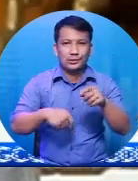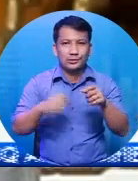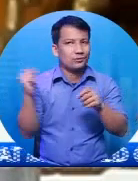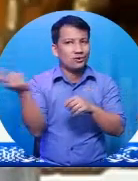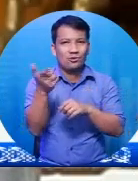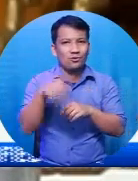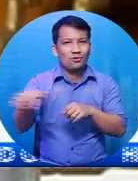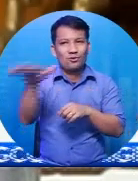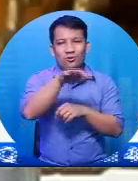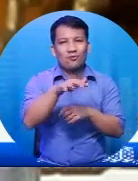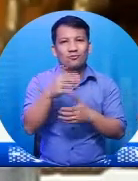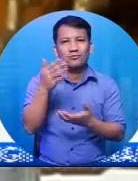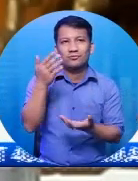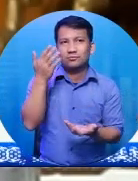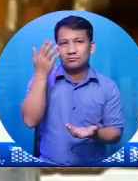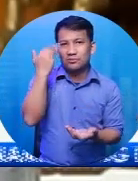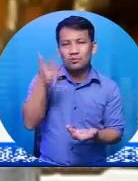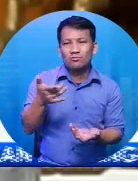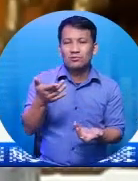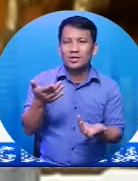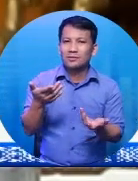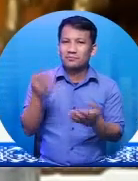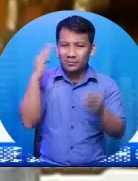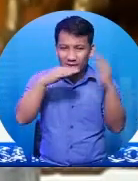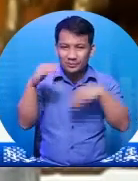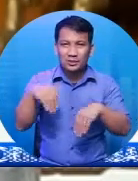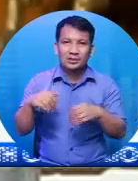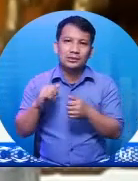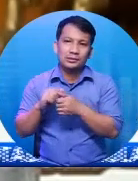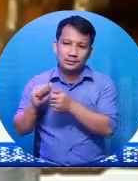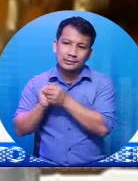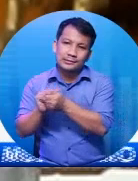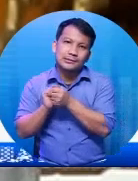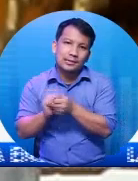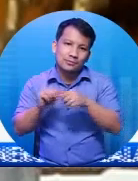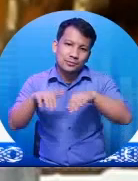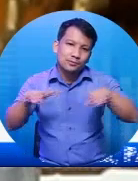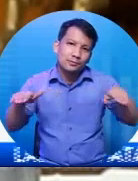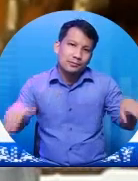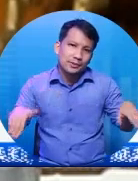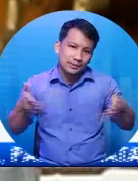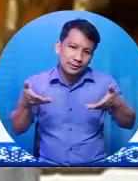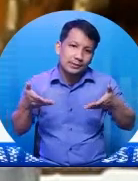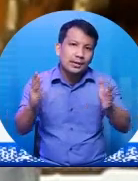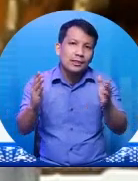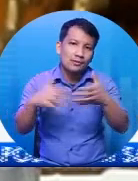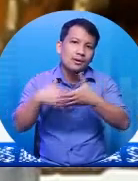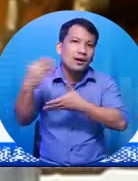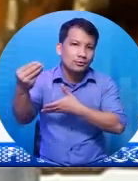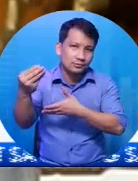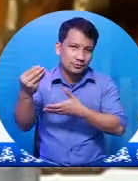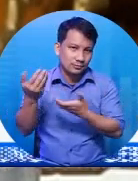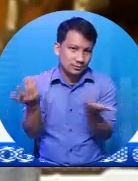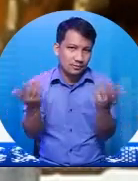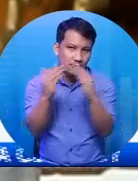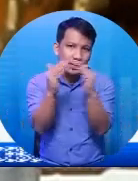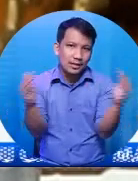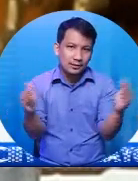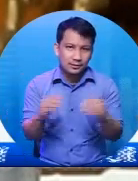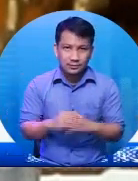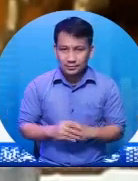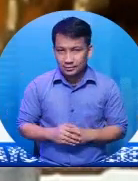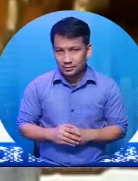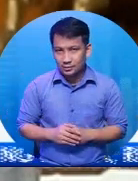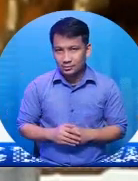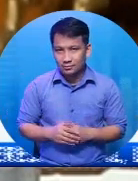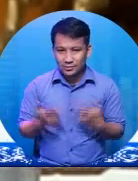Ang problema niyan, pati yung mga bata, kung samahin ninyo, or you allow your children to go out when the